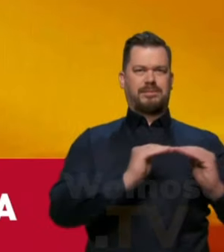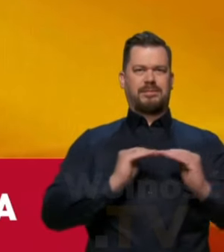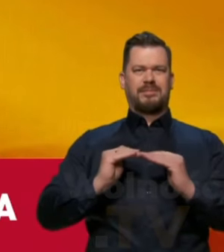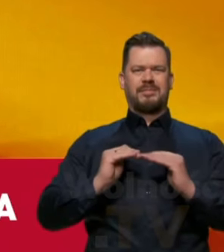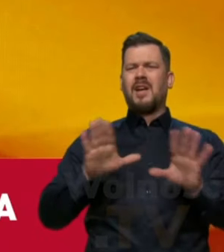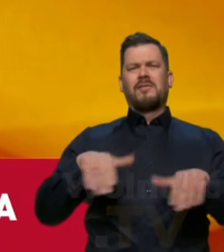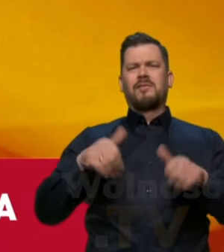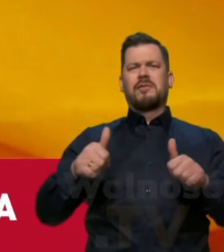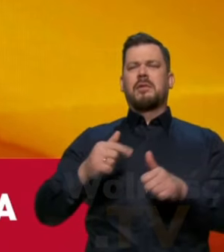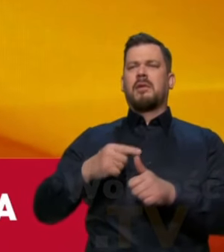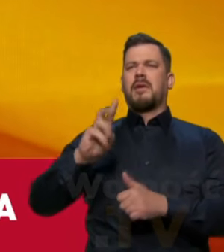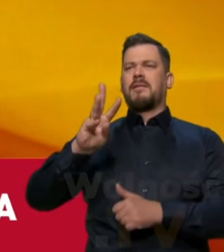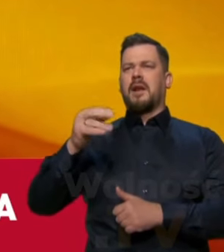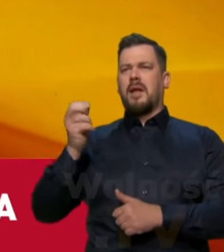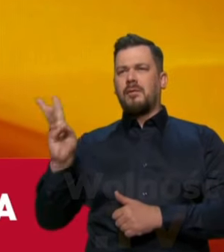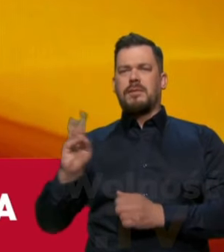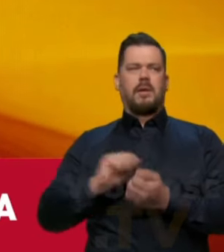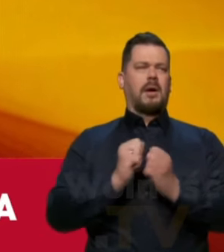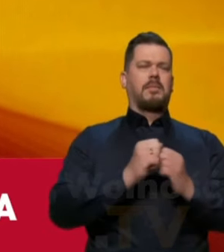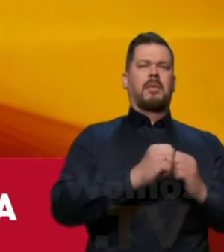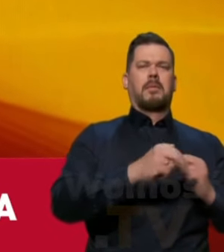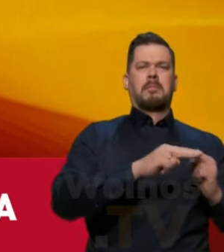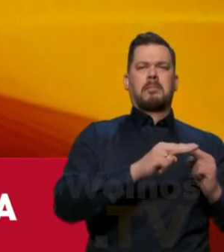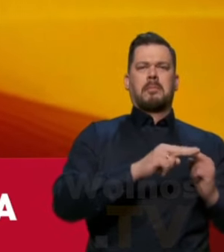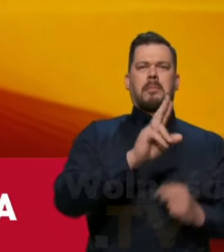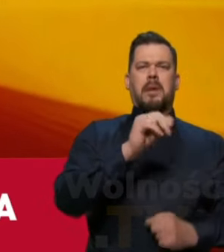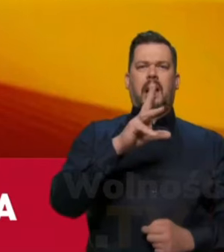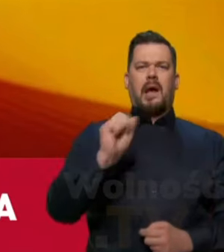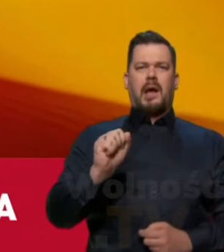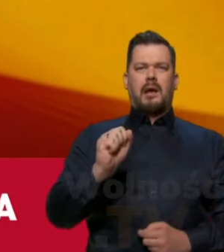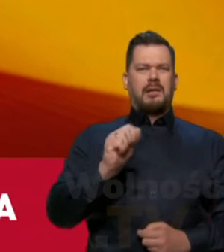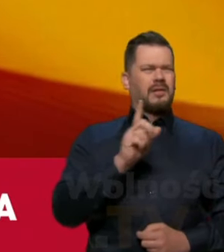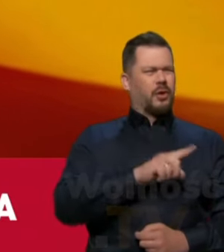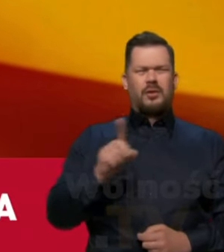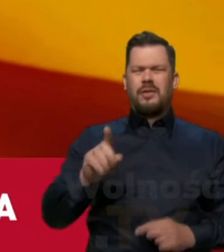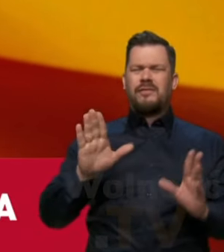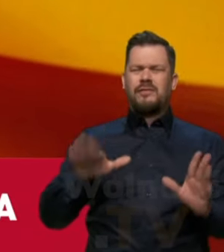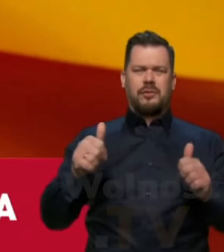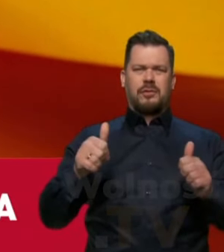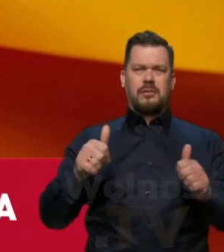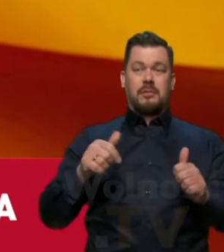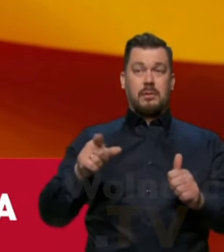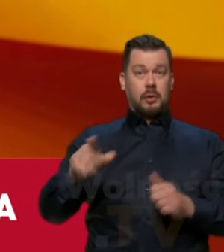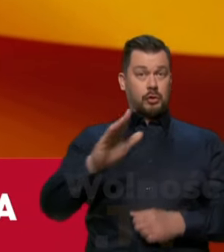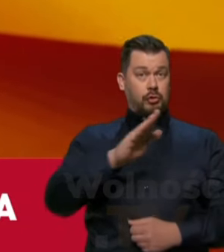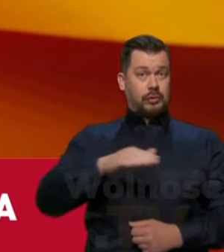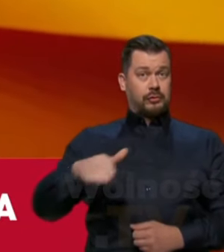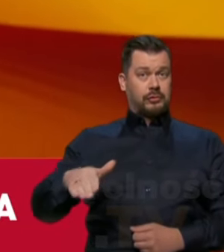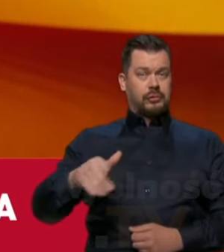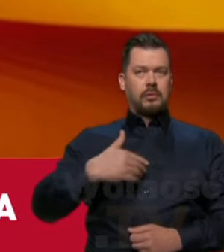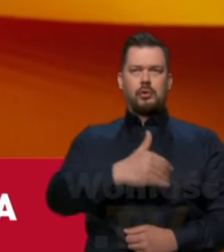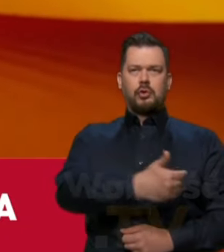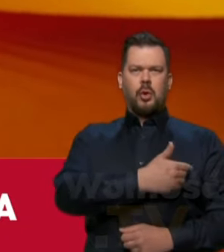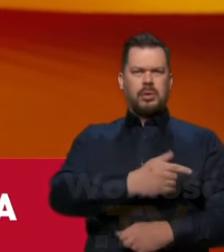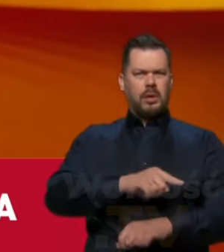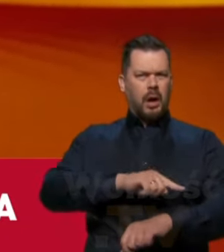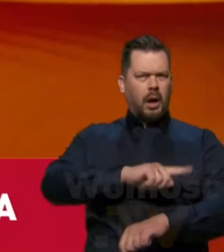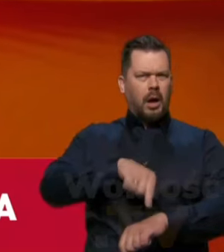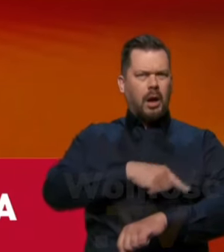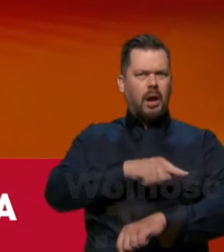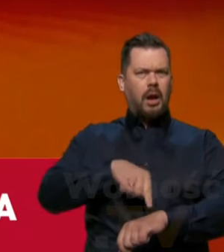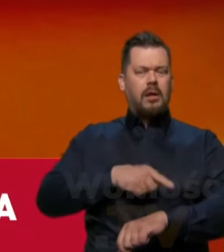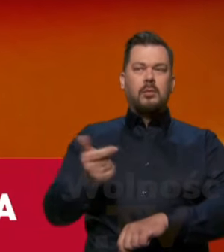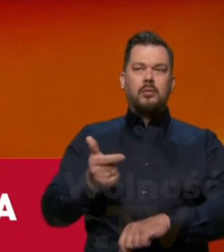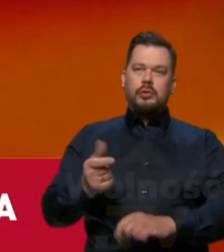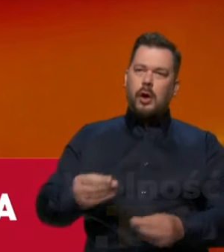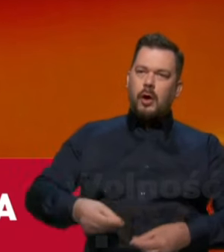w Wilanowie czy na Pradze Północ. Bo dzieciaki spędzają dzisiaj w szkole bardzo dużo czasu i musimy mieć pewność, że szkoła pozwoli im rozwinąć skrzydła